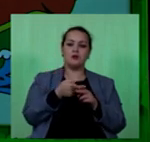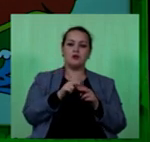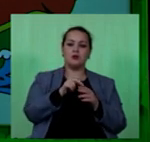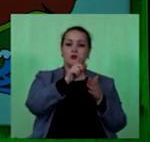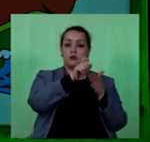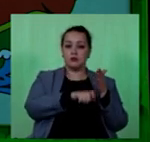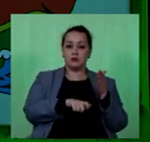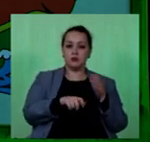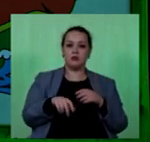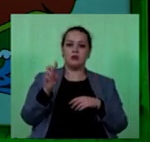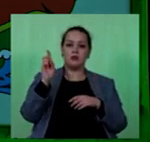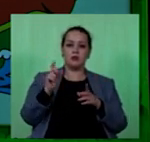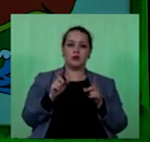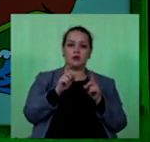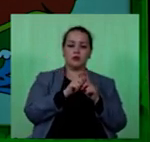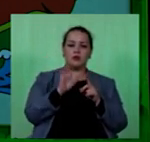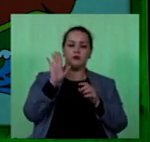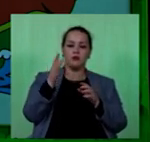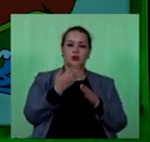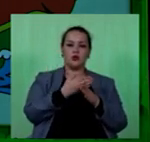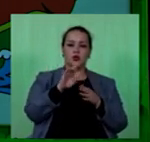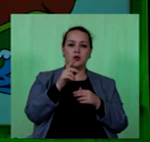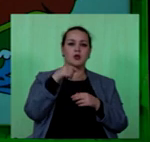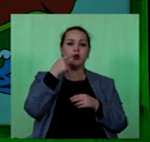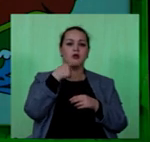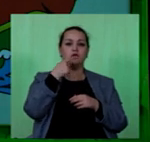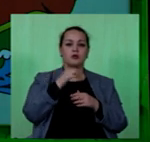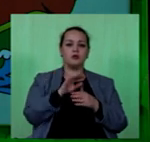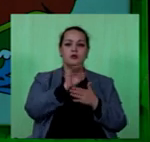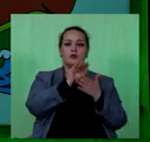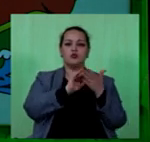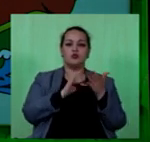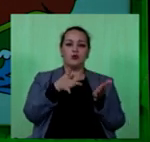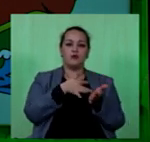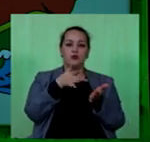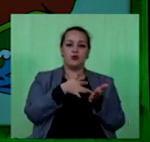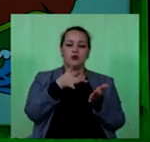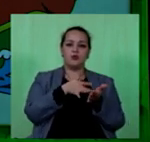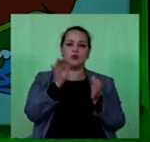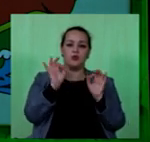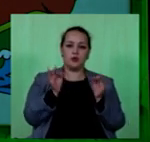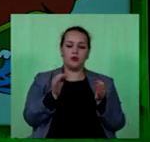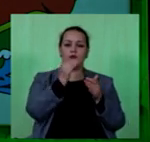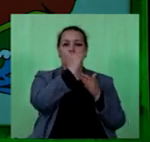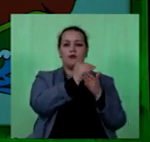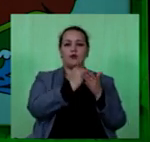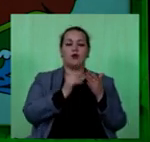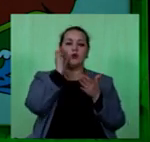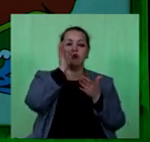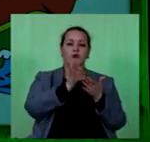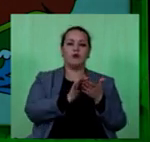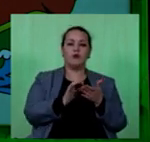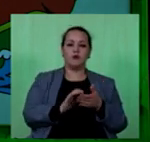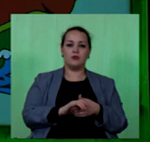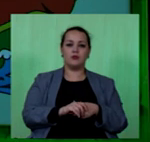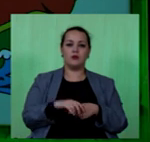слова в часть речи запишите в тетради правильный вариант ответа вариант ответа